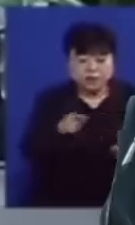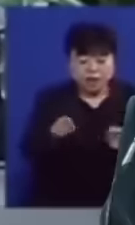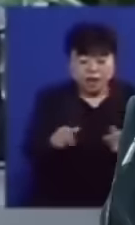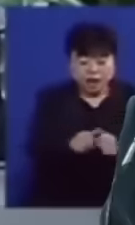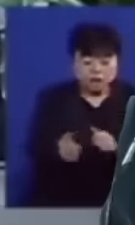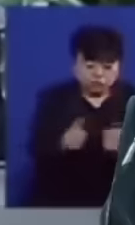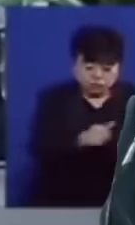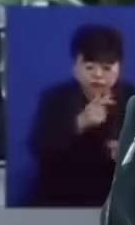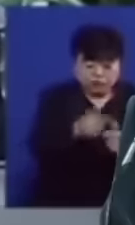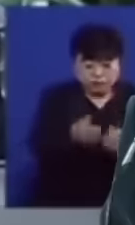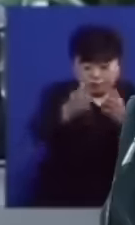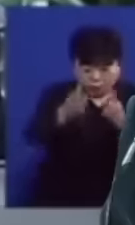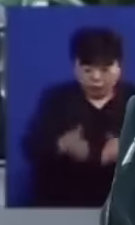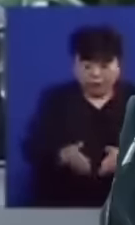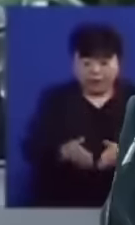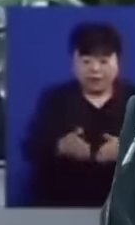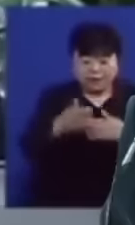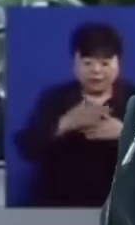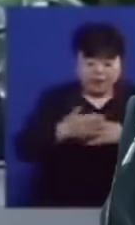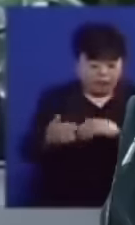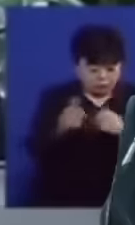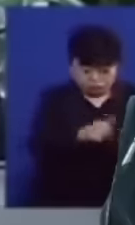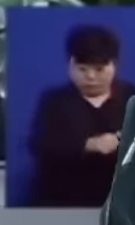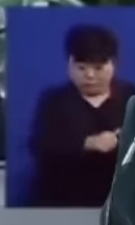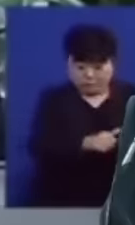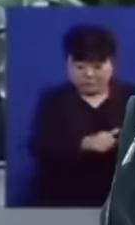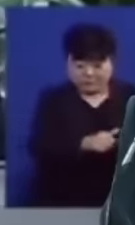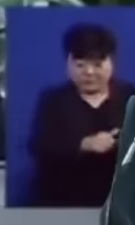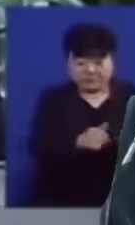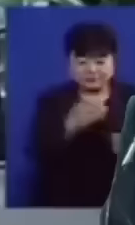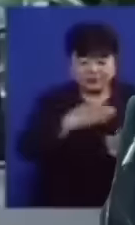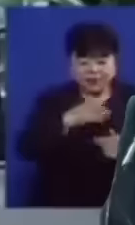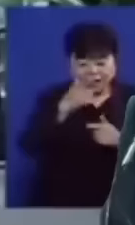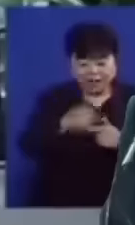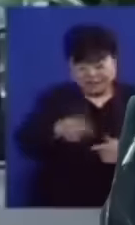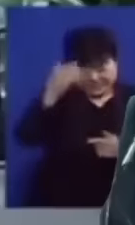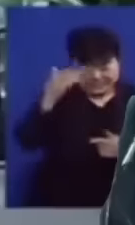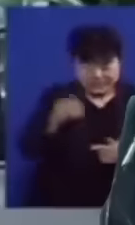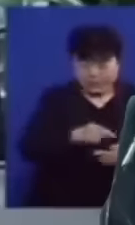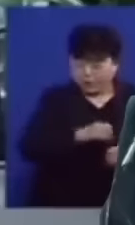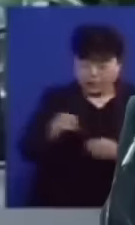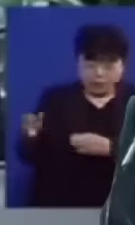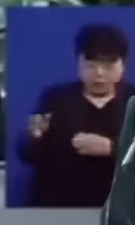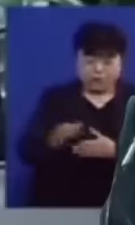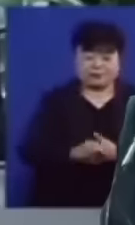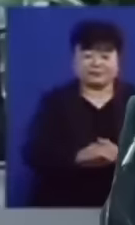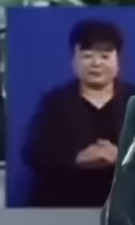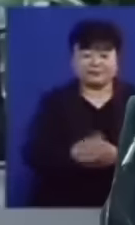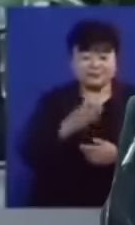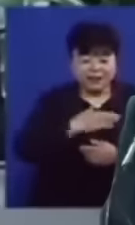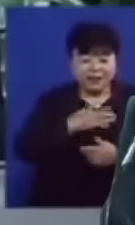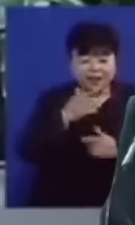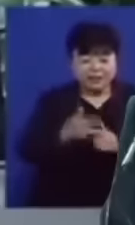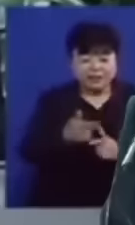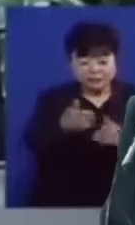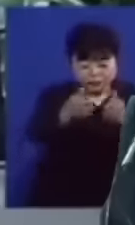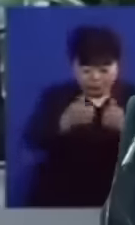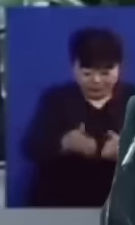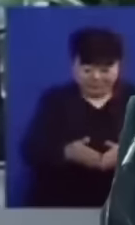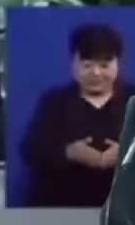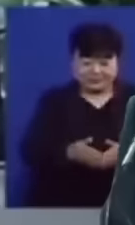것입니다. 예수님을 통해서 내가 죽었어요, 내가 옛사람을 청산했어요, 내가 예수를